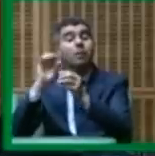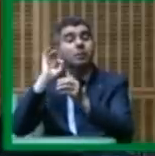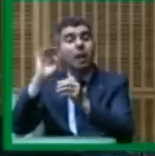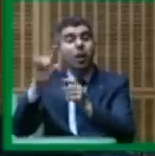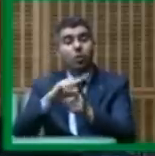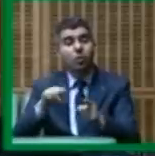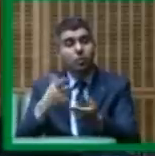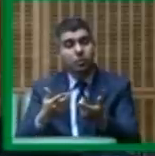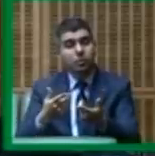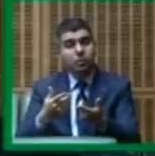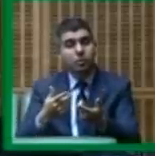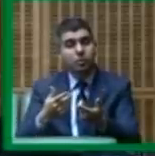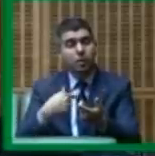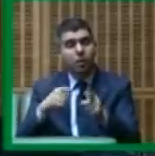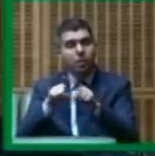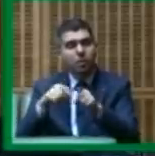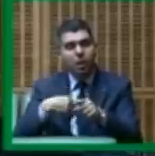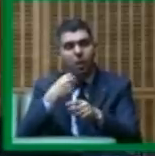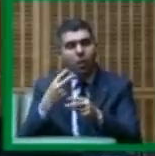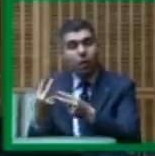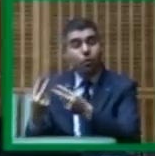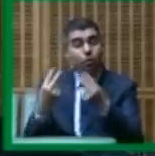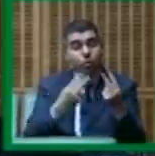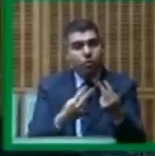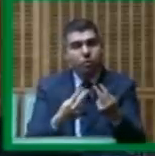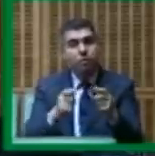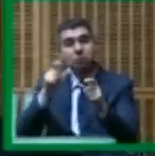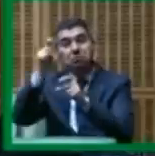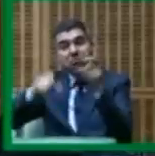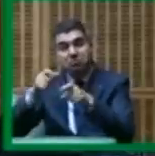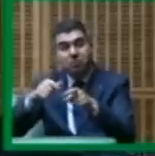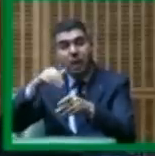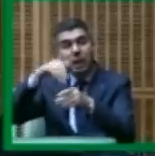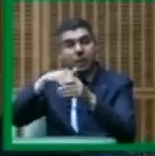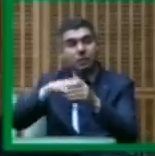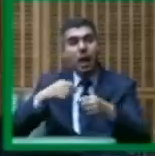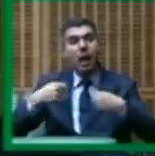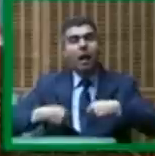كتجيو كتقولوا بلي أنا كنبخس الزعماء ديالكم، واش انا